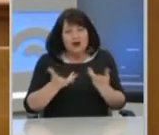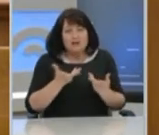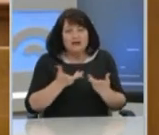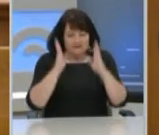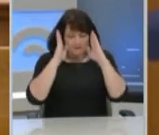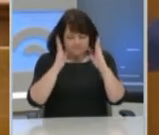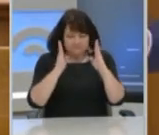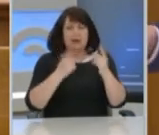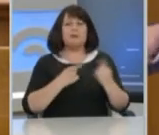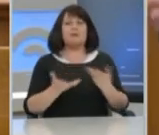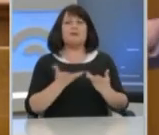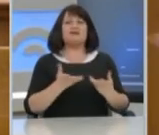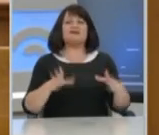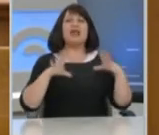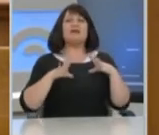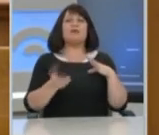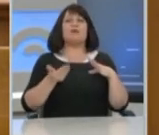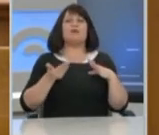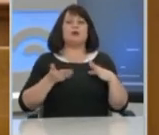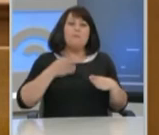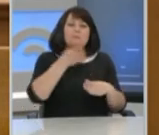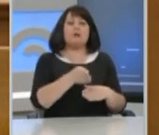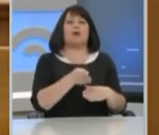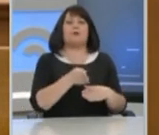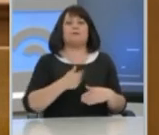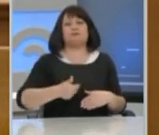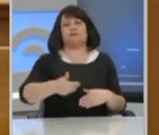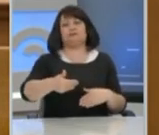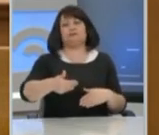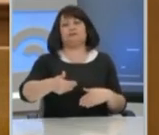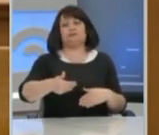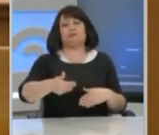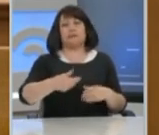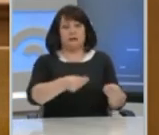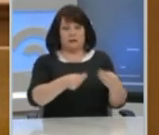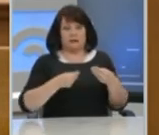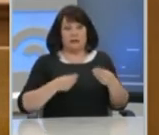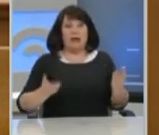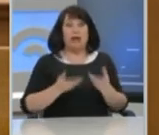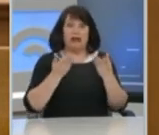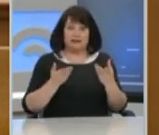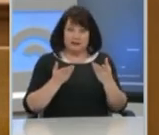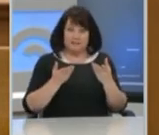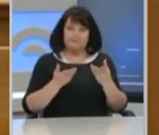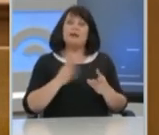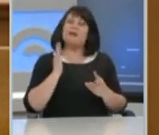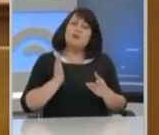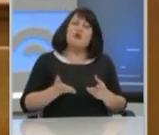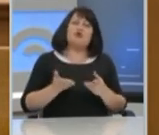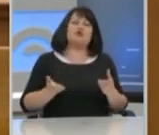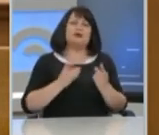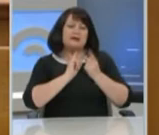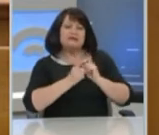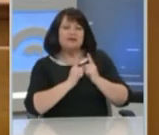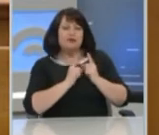κάνουμε διαπραγμάτευση και ήμασταν και έτοιμοι να προχωρήσουμε μέχρι τα άκρα, αν δεν πάρουμε αυτά τα οποία θα καθιστούσαν μια